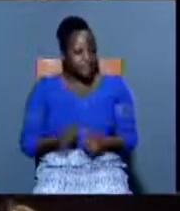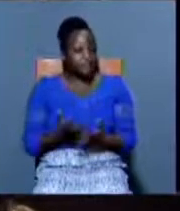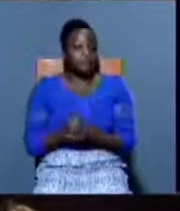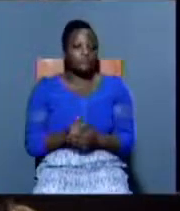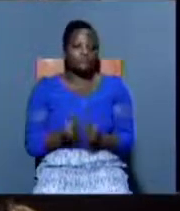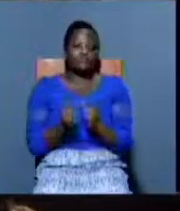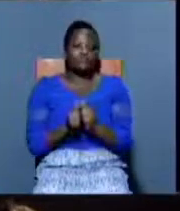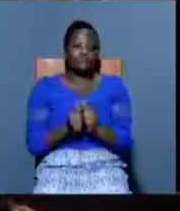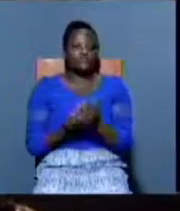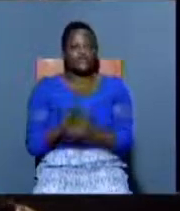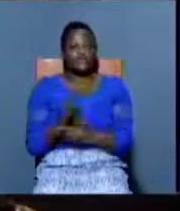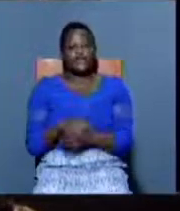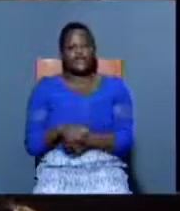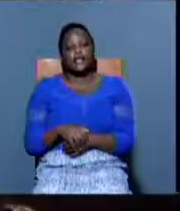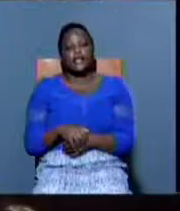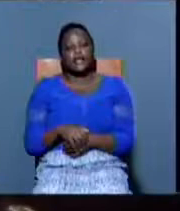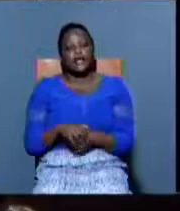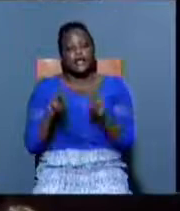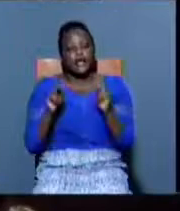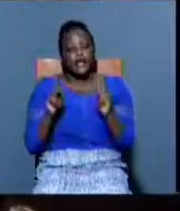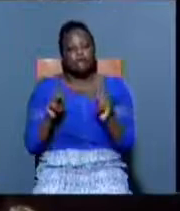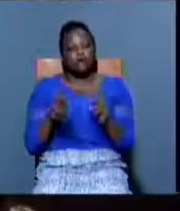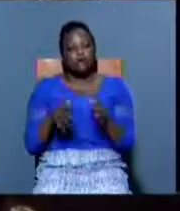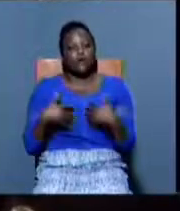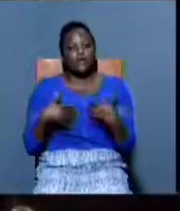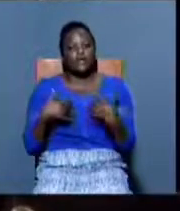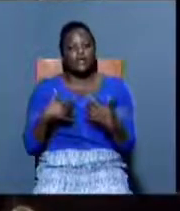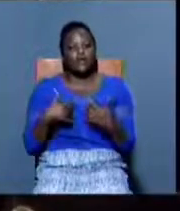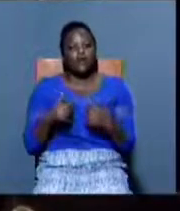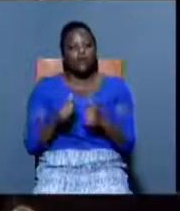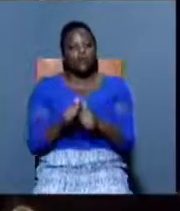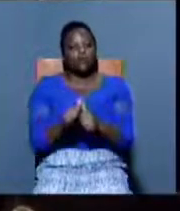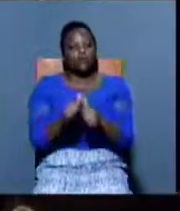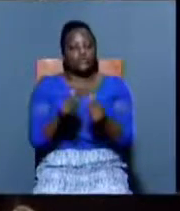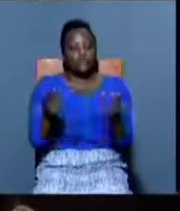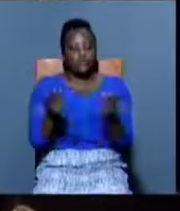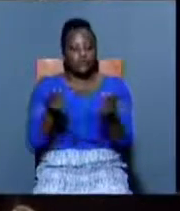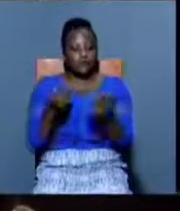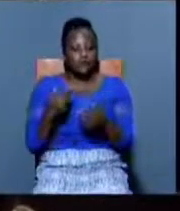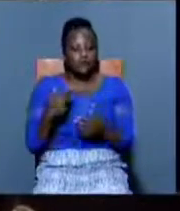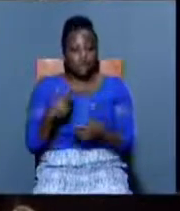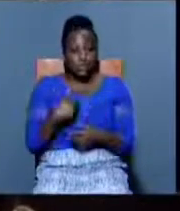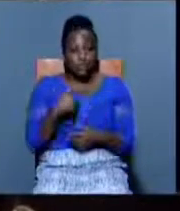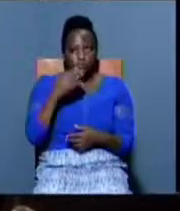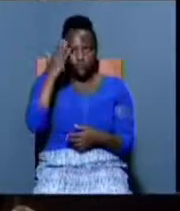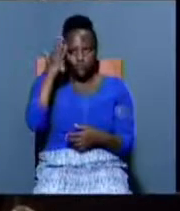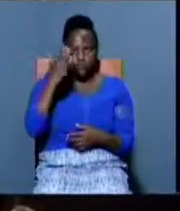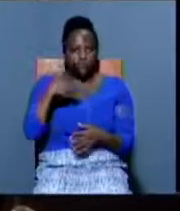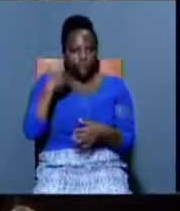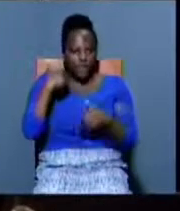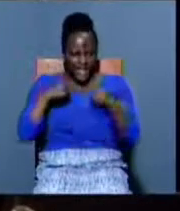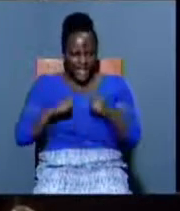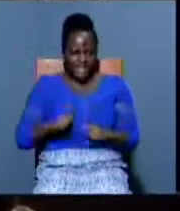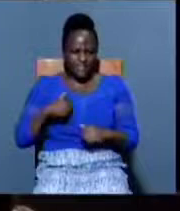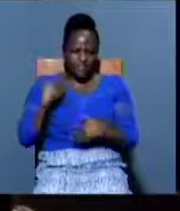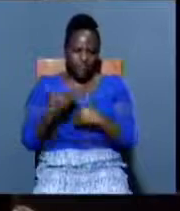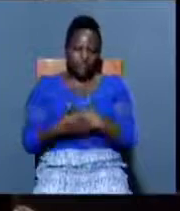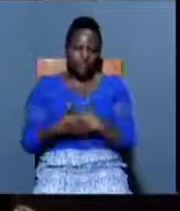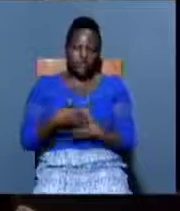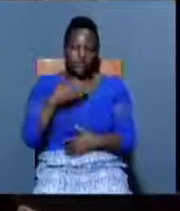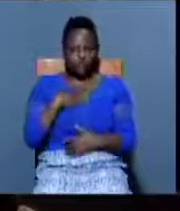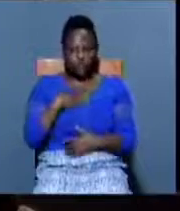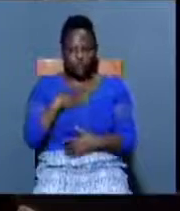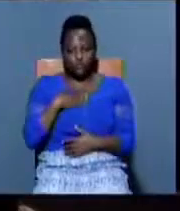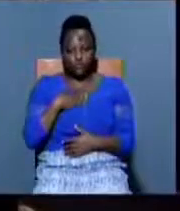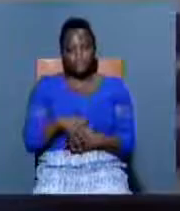vitu vitokee. Lakini ukitaka kuongoza kama sisi, kama mimi Mungu ninavyotaka uongoze, ni lazima urudi kwangu. Kwa hiyo hizi changamoto za